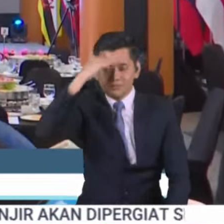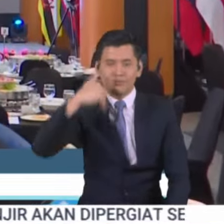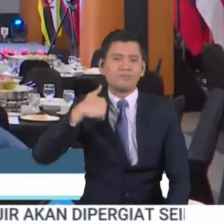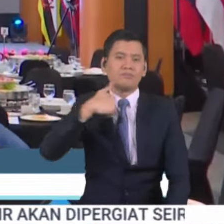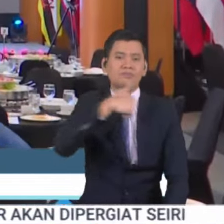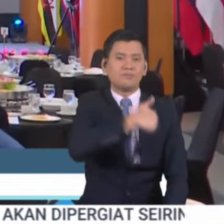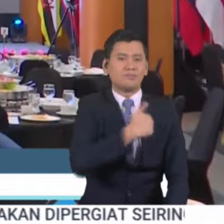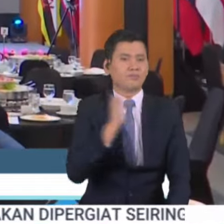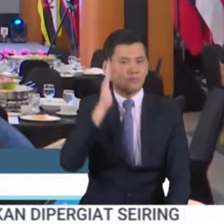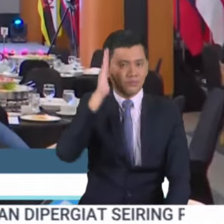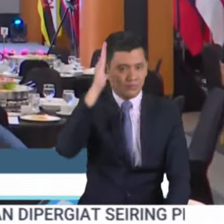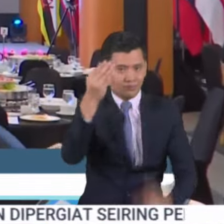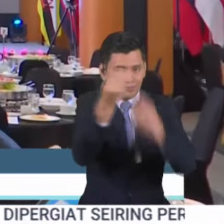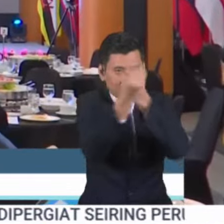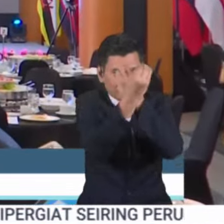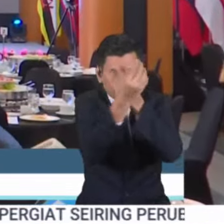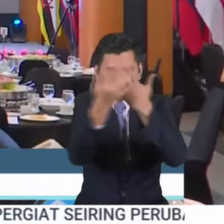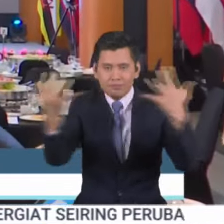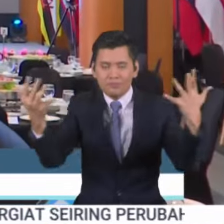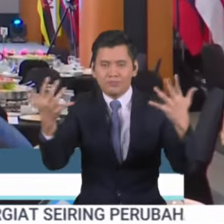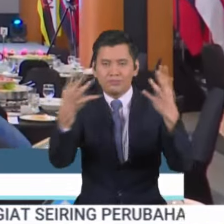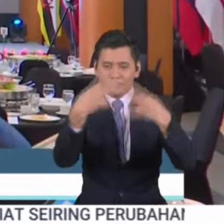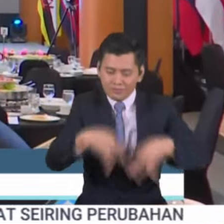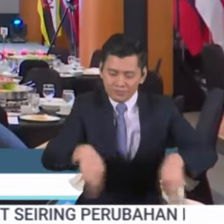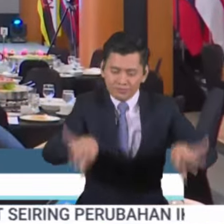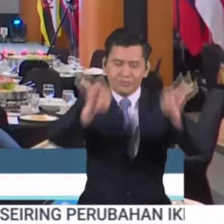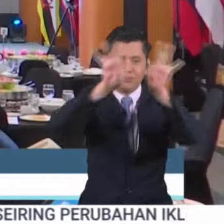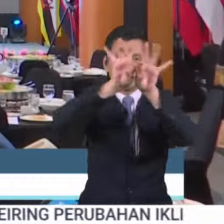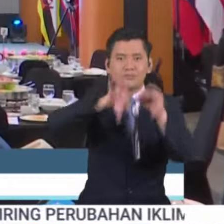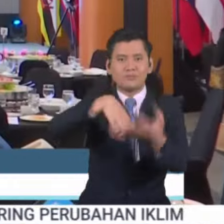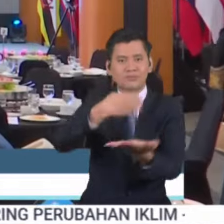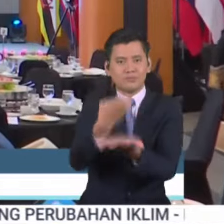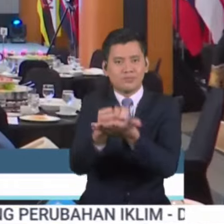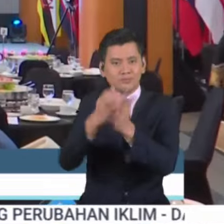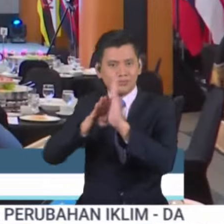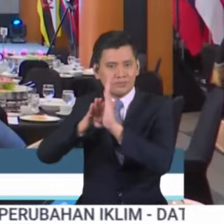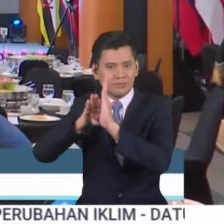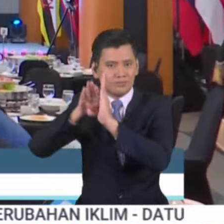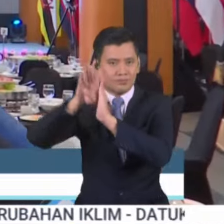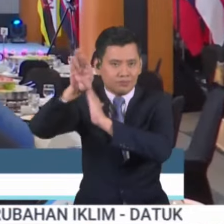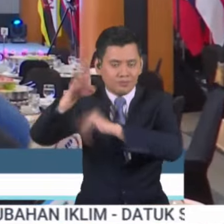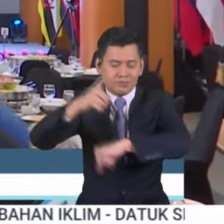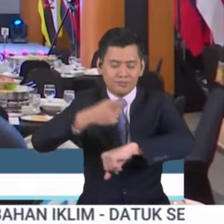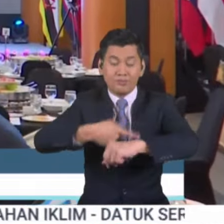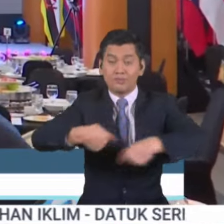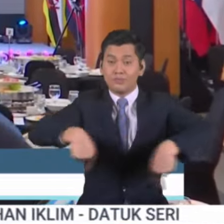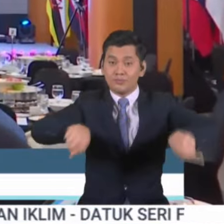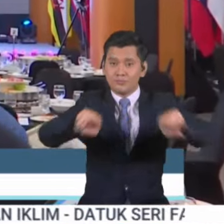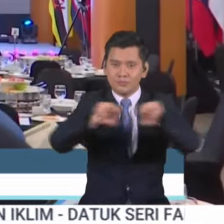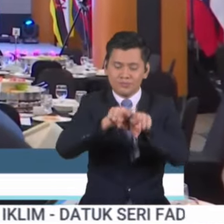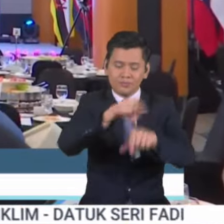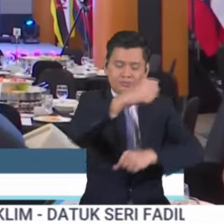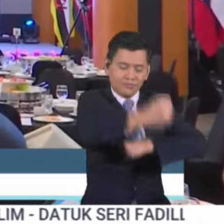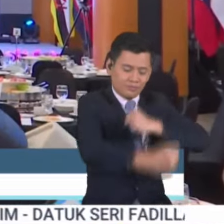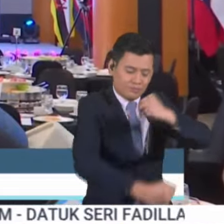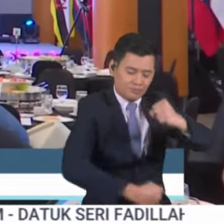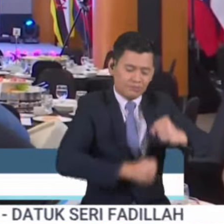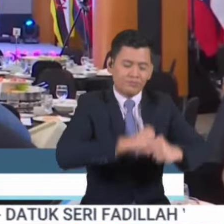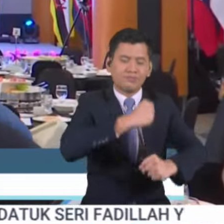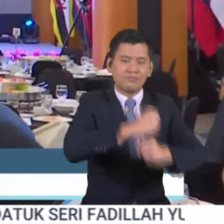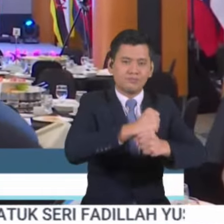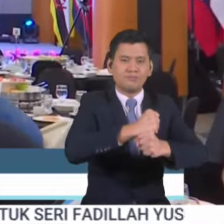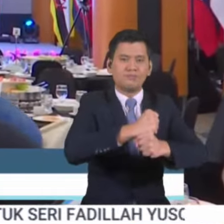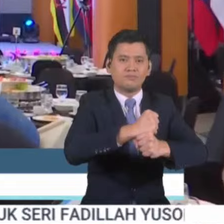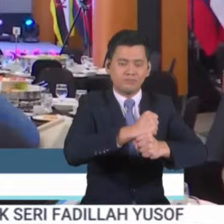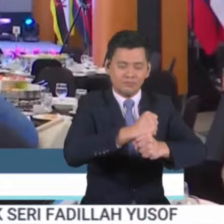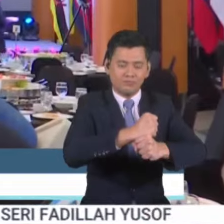umumkan kita punya priority economic deliverables. Pada masa yang sama, tahun semasa